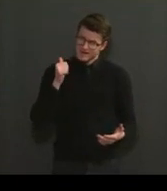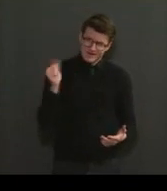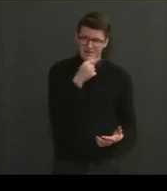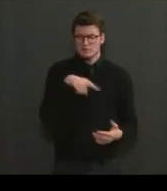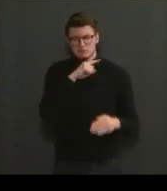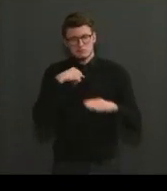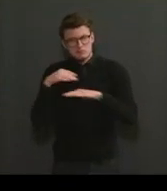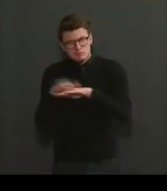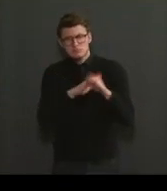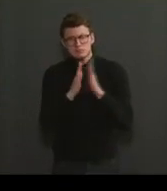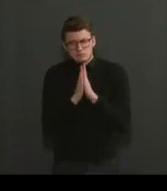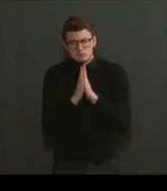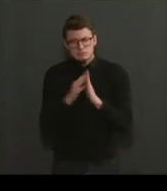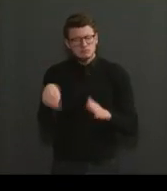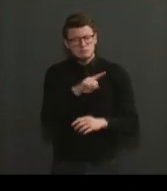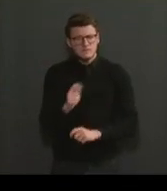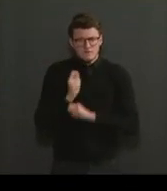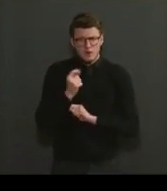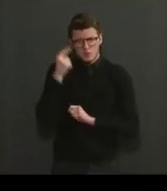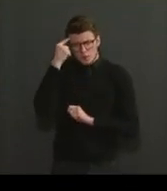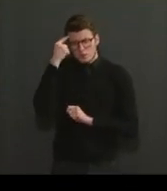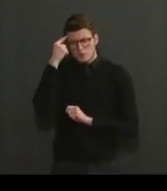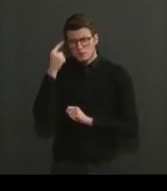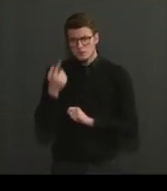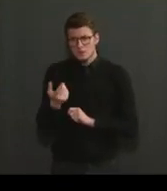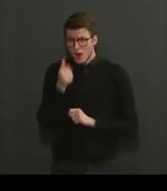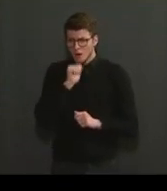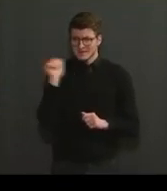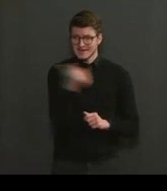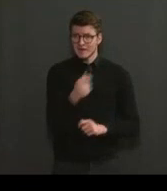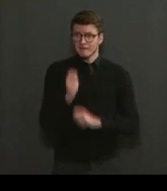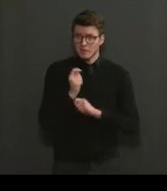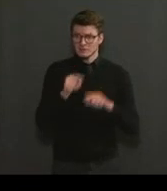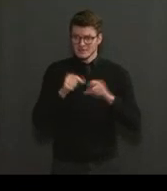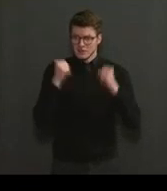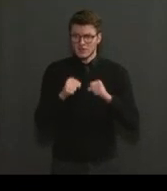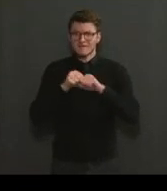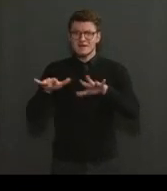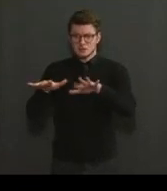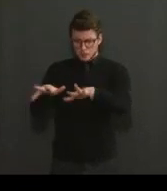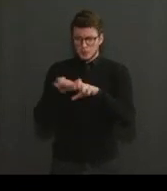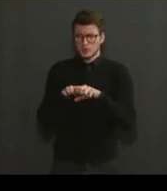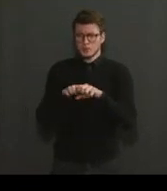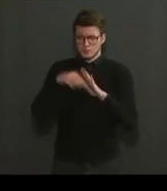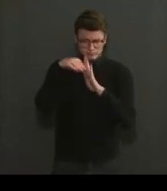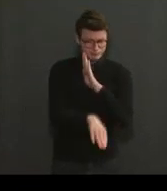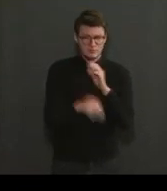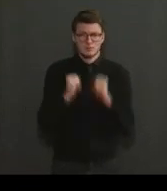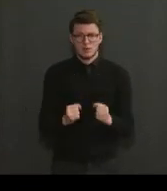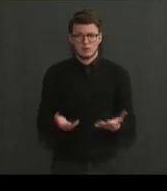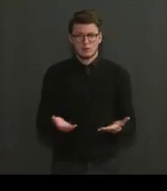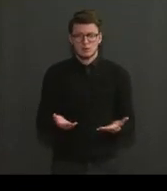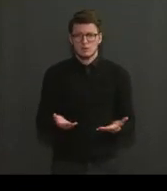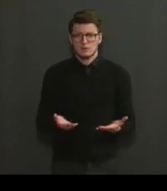te nemen. Dit is de enige manier om het virus zo snel mogelijk onder controle te krijgen. Als we